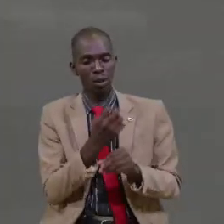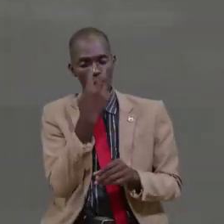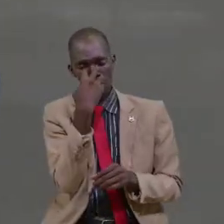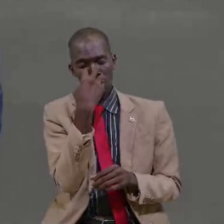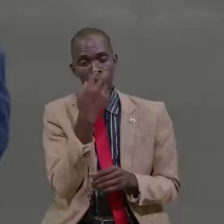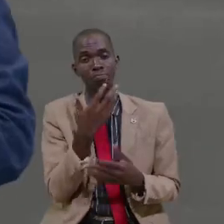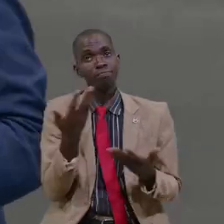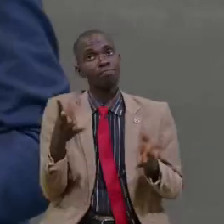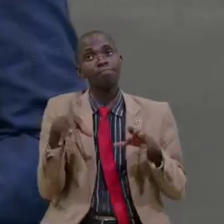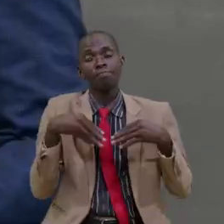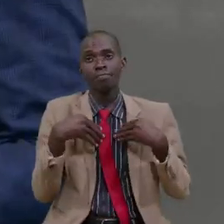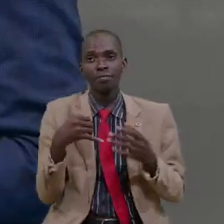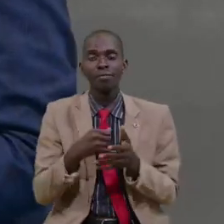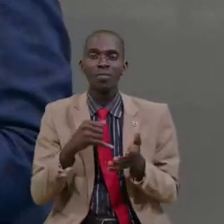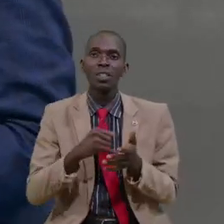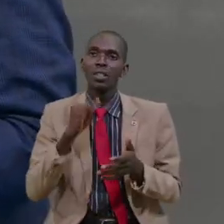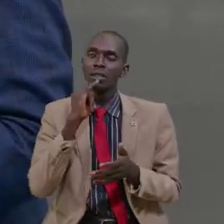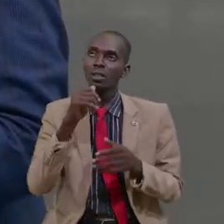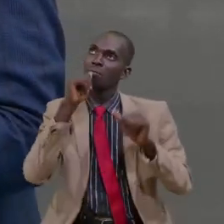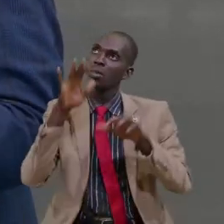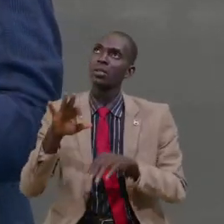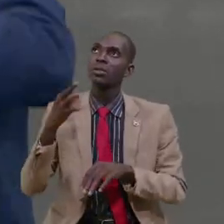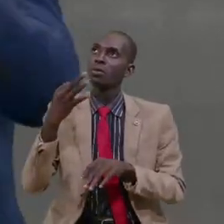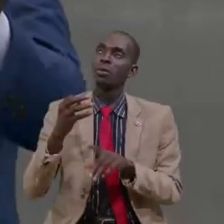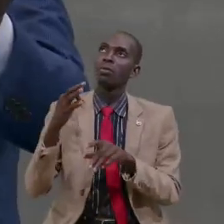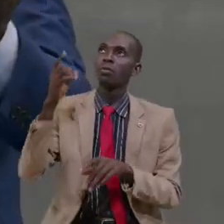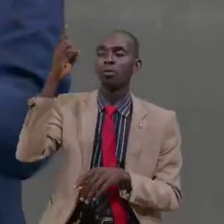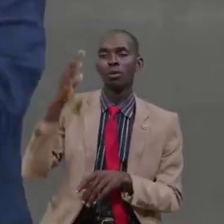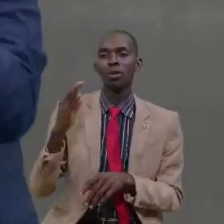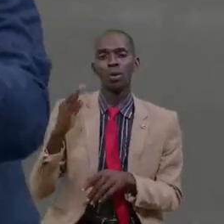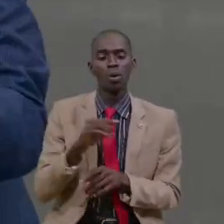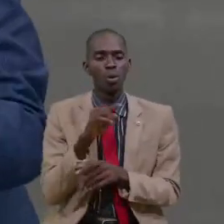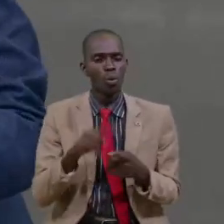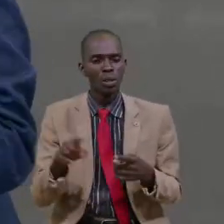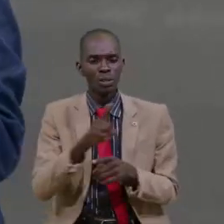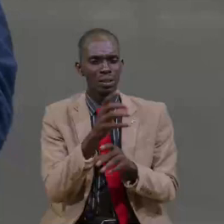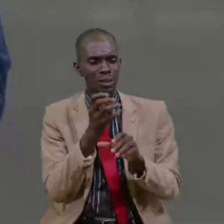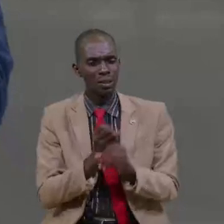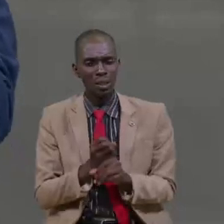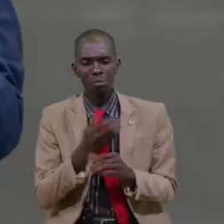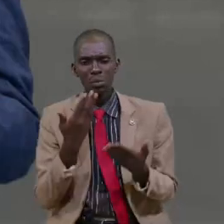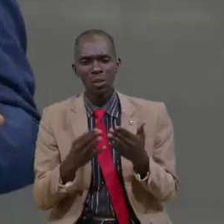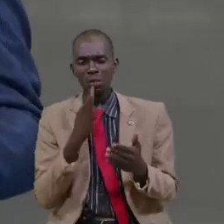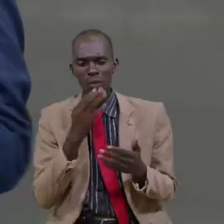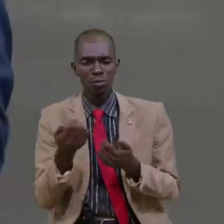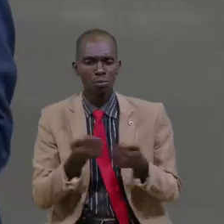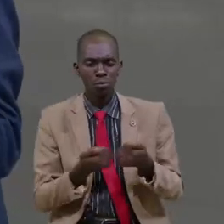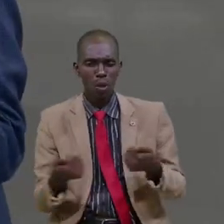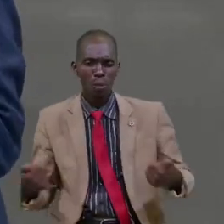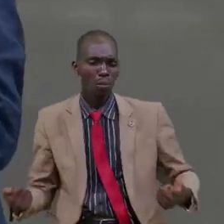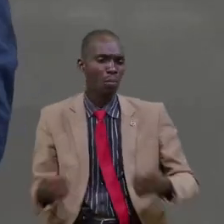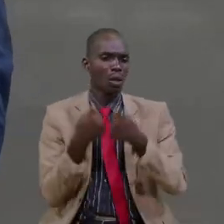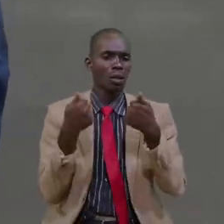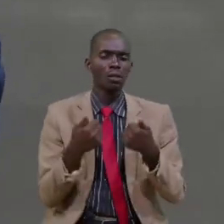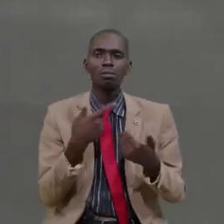ah, c'est la bénédiction de Dieu déguisée. Et quand ils ont quoi que ce soit comme accident, ils